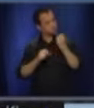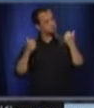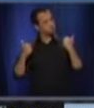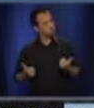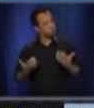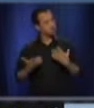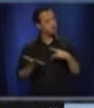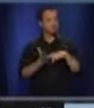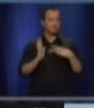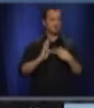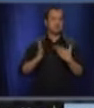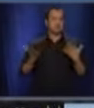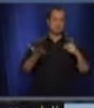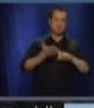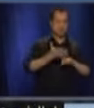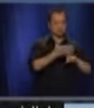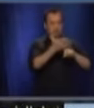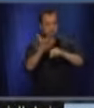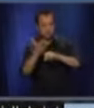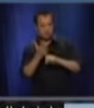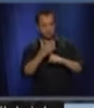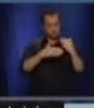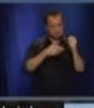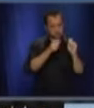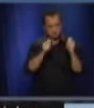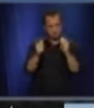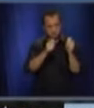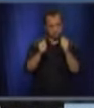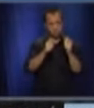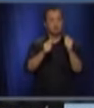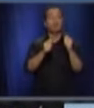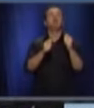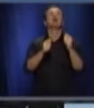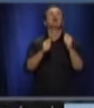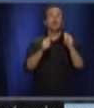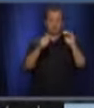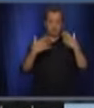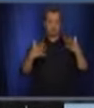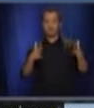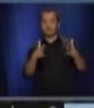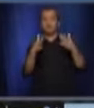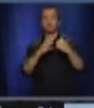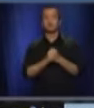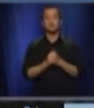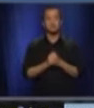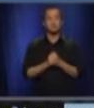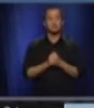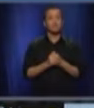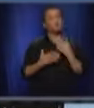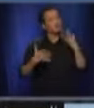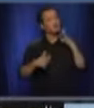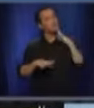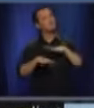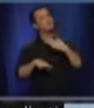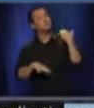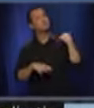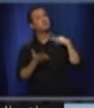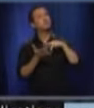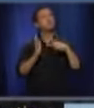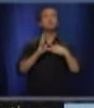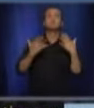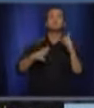choses en parallèle. Vous allez voir au cours des prochains jours, je vous avais parlé à un moment donné qu'on aurait une plateforme qui s'en vient. Elle